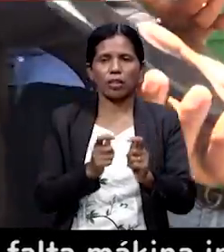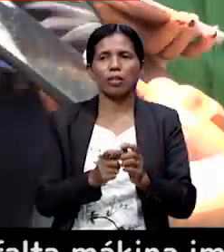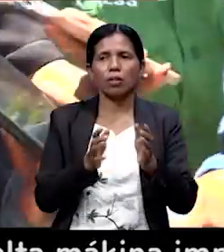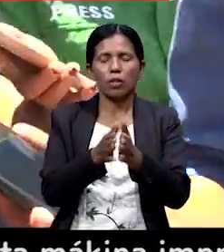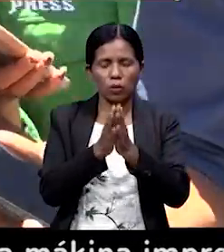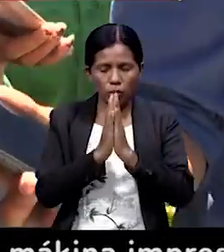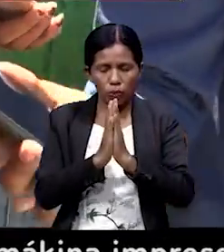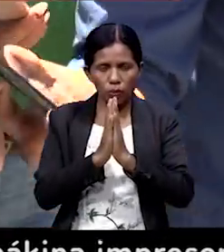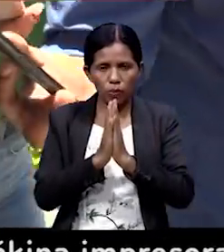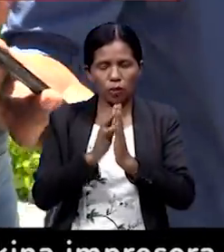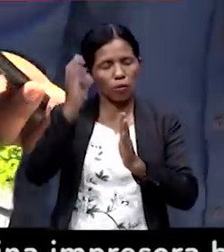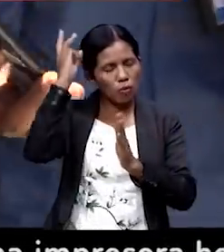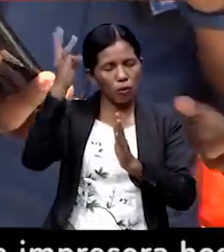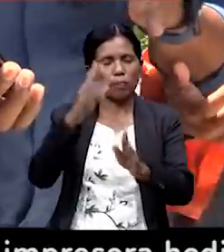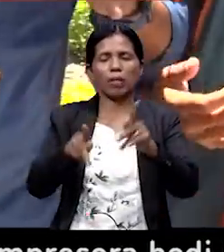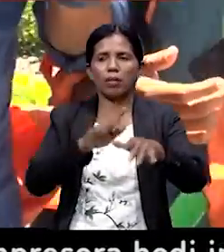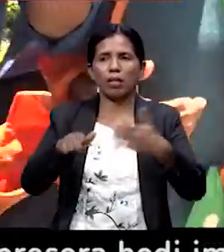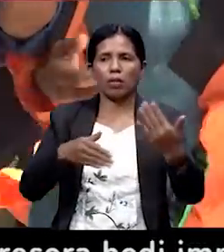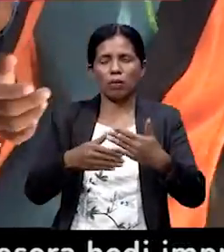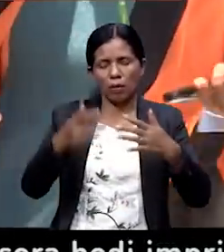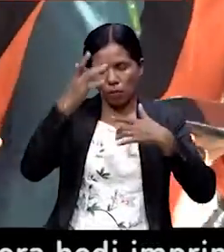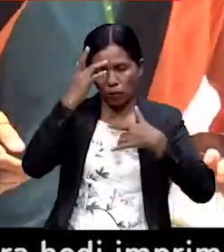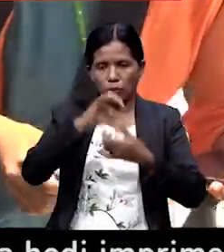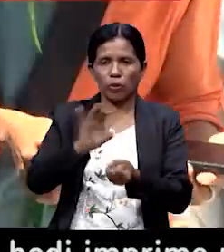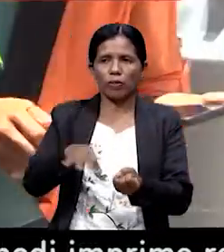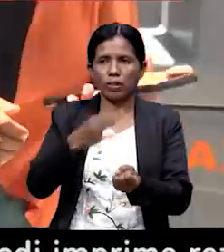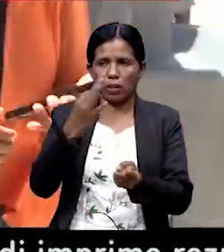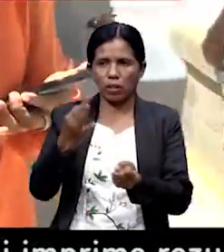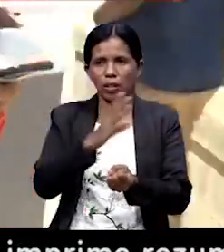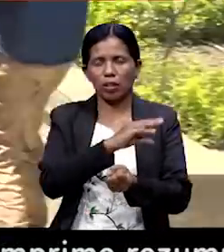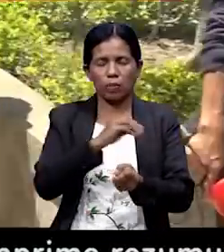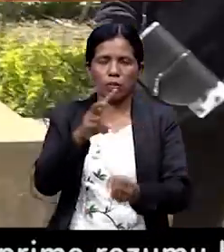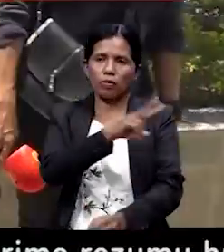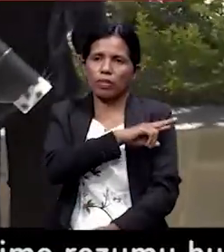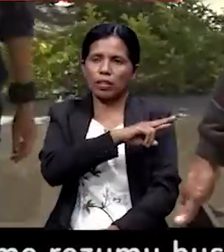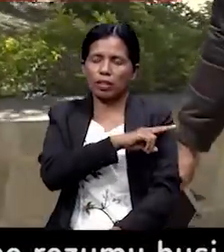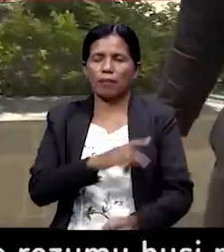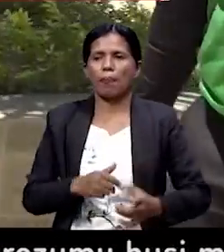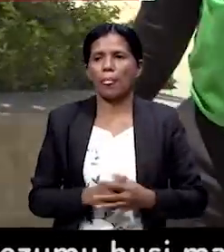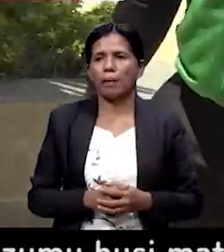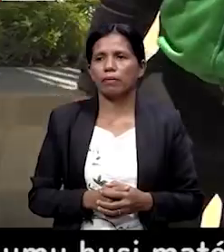husu preocupação komunidade niang kono ba pandemia COVID-19 no mos vacina.